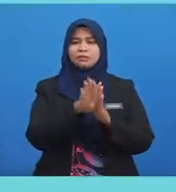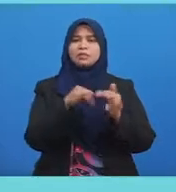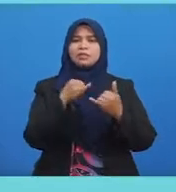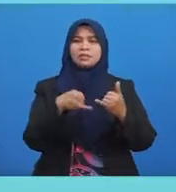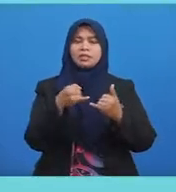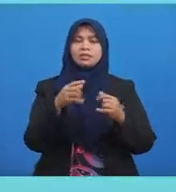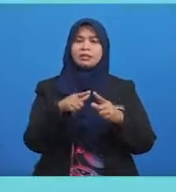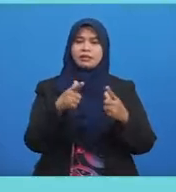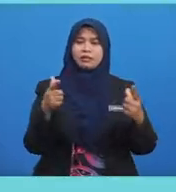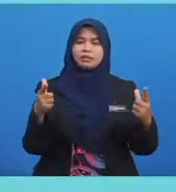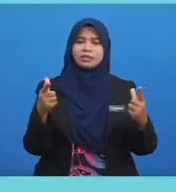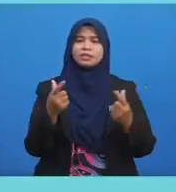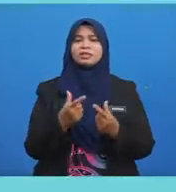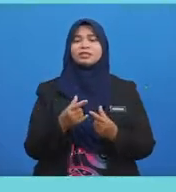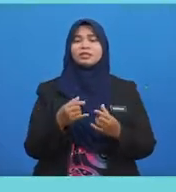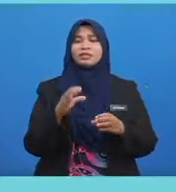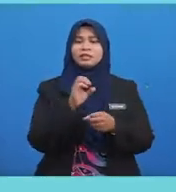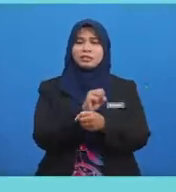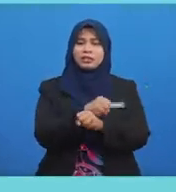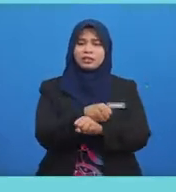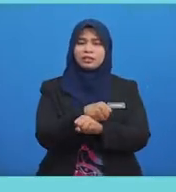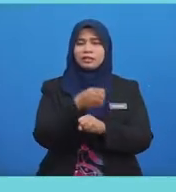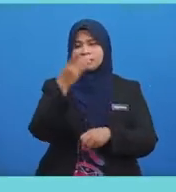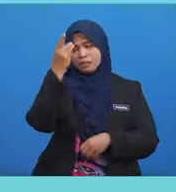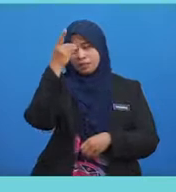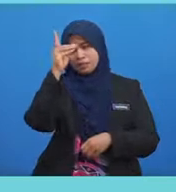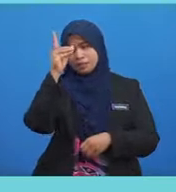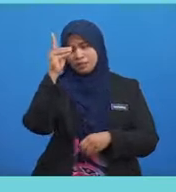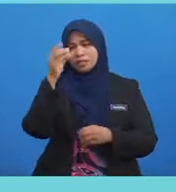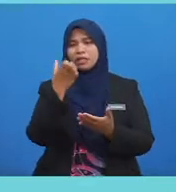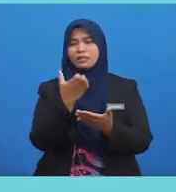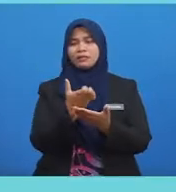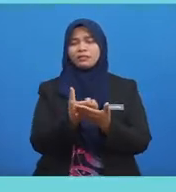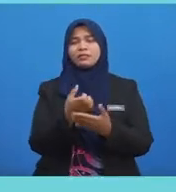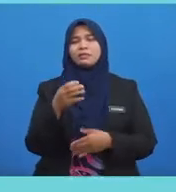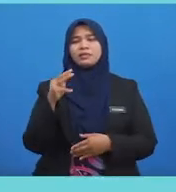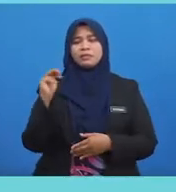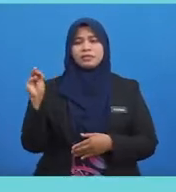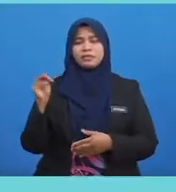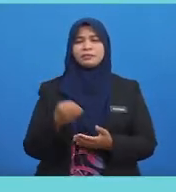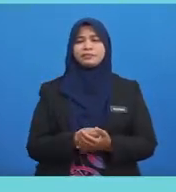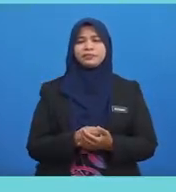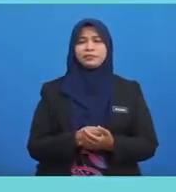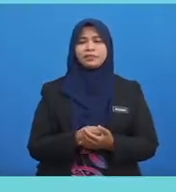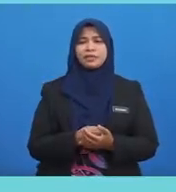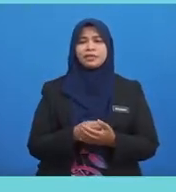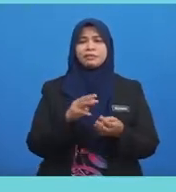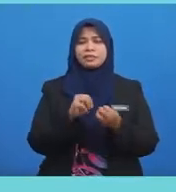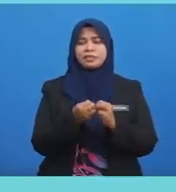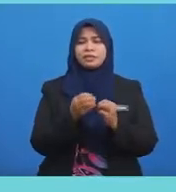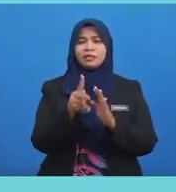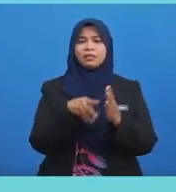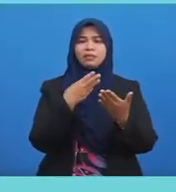British berjaya meluaskan tanah jajahannya demi kepentingan ekonomi mereka. Faktor